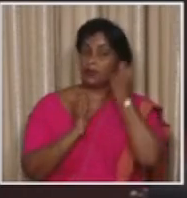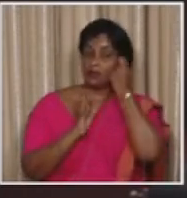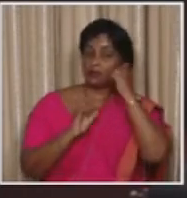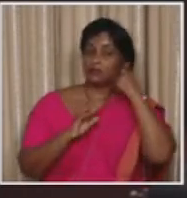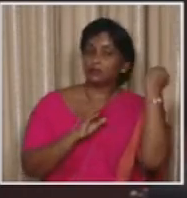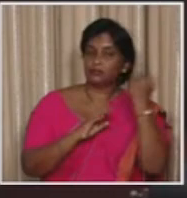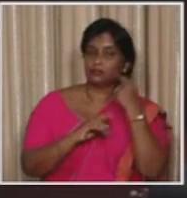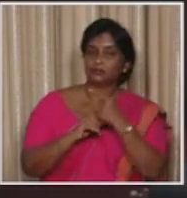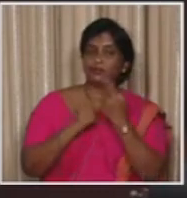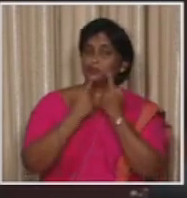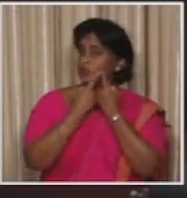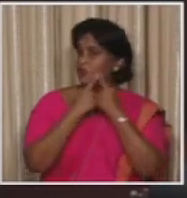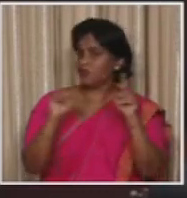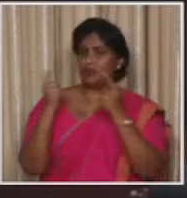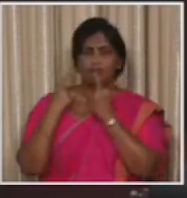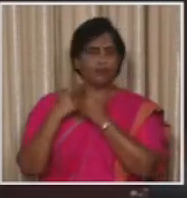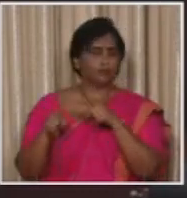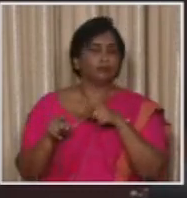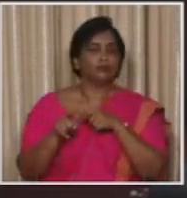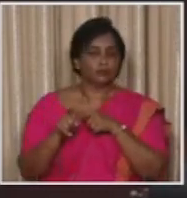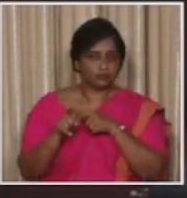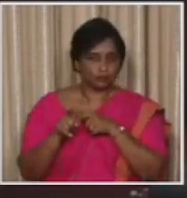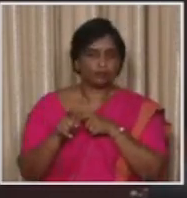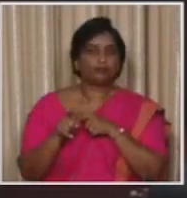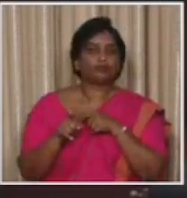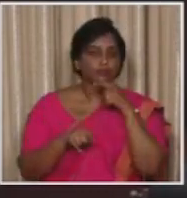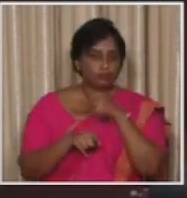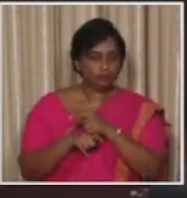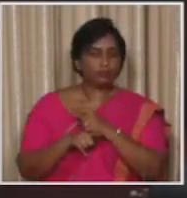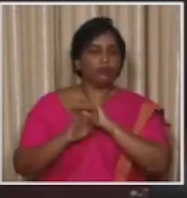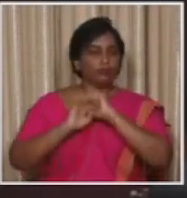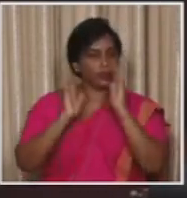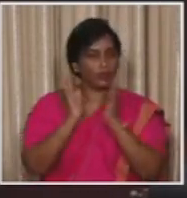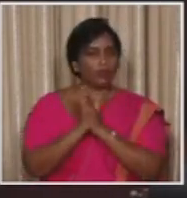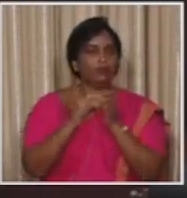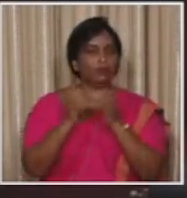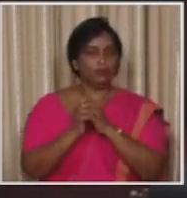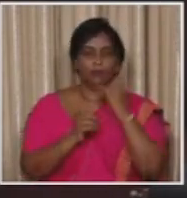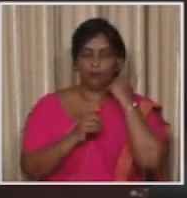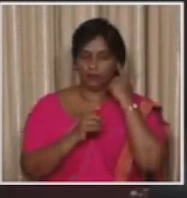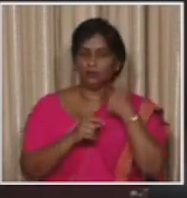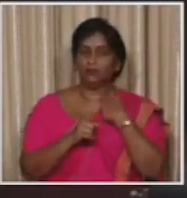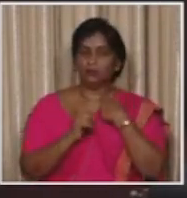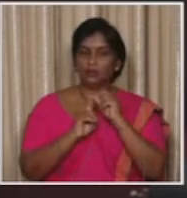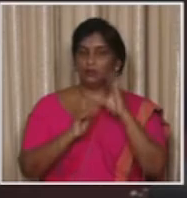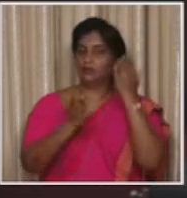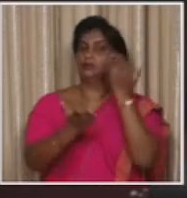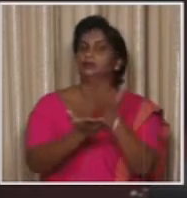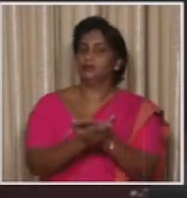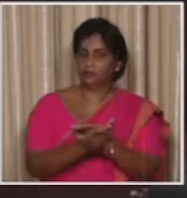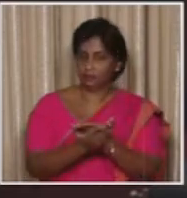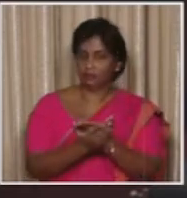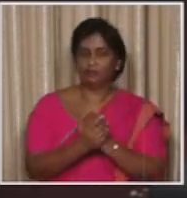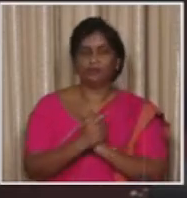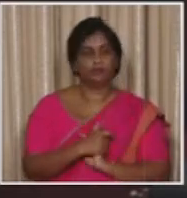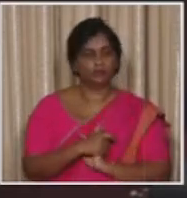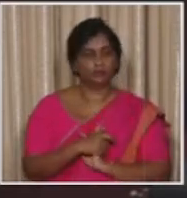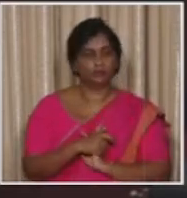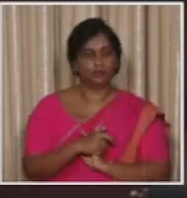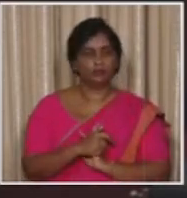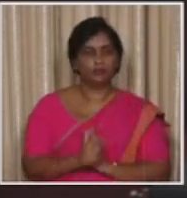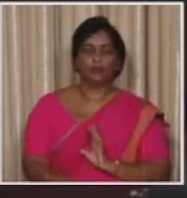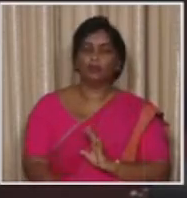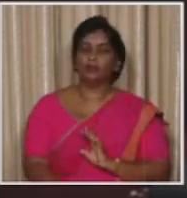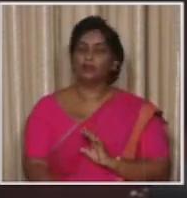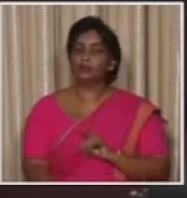අතර විශාල පරස්පරයක් තියෙනවා. එහෙනම් එතුමාගේ ඇතුළු අනික් කණ්ඩායමේ දැනගැනීම සඳහා මම මේක සභාගත කරන්න අවසර ඉල්ලනවා ගරු කතානායකතුමනි.